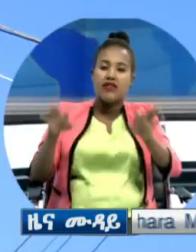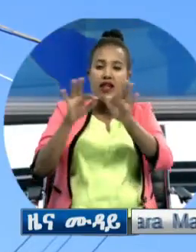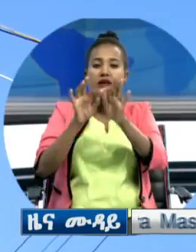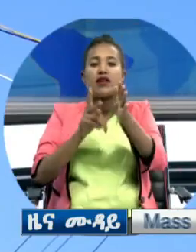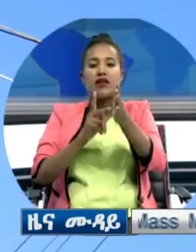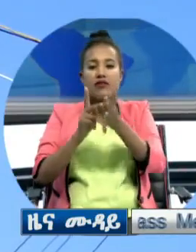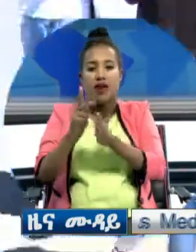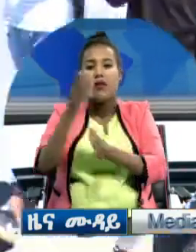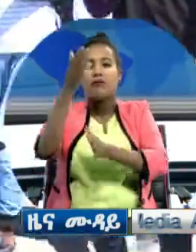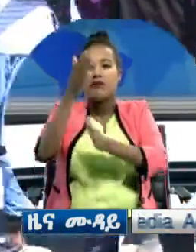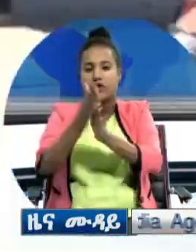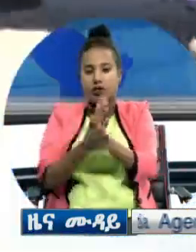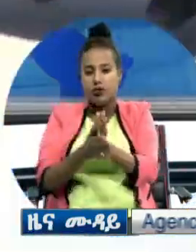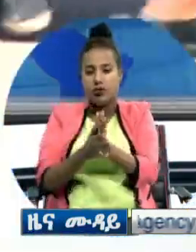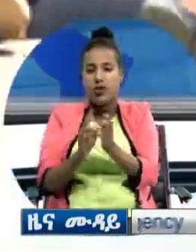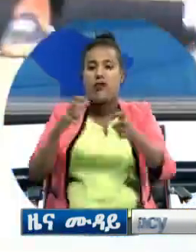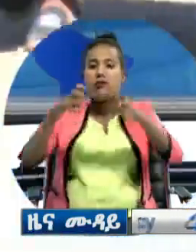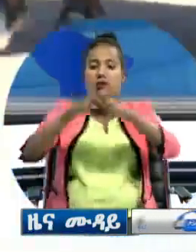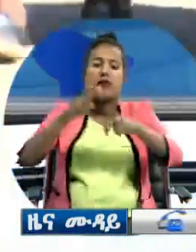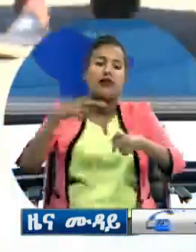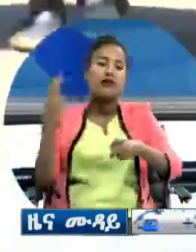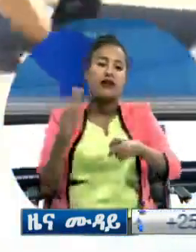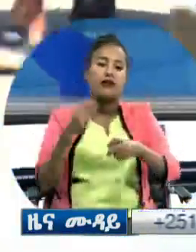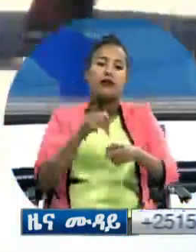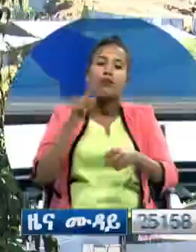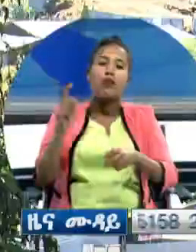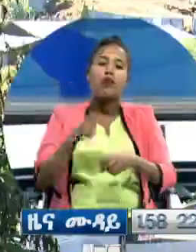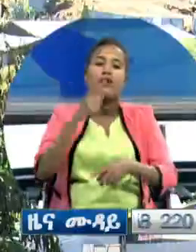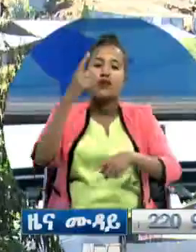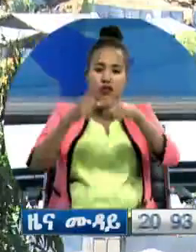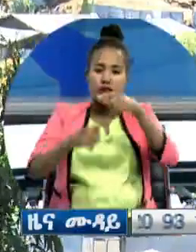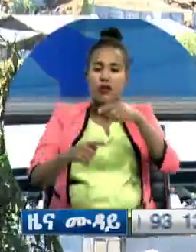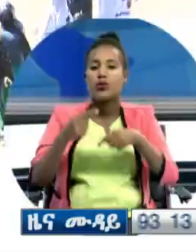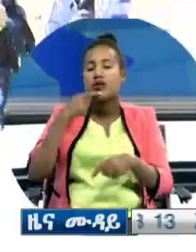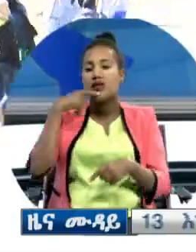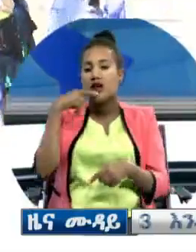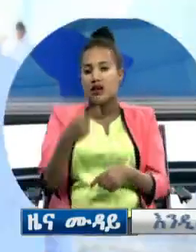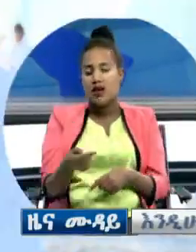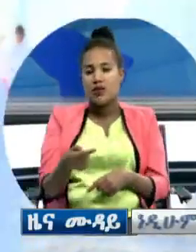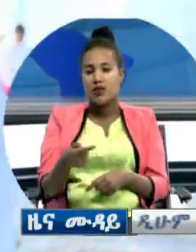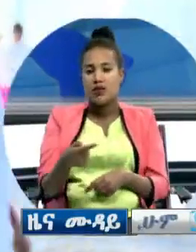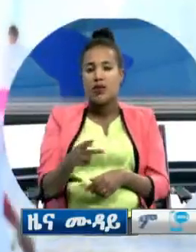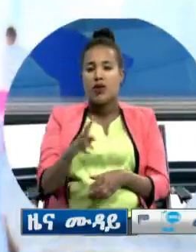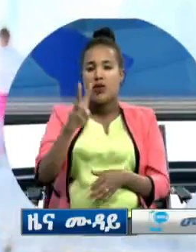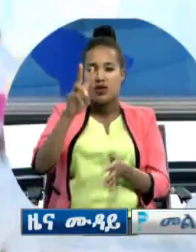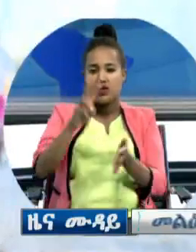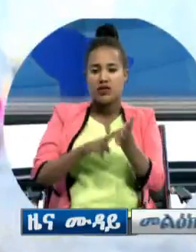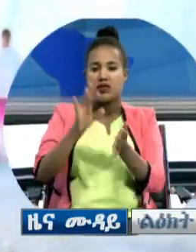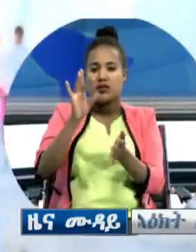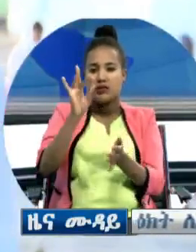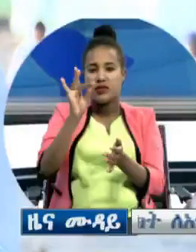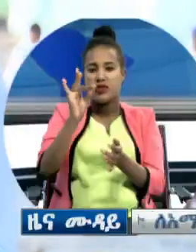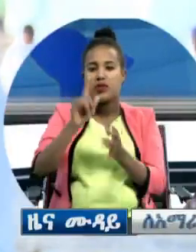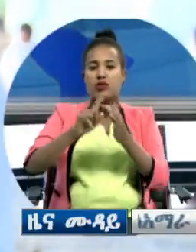ክፍያ ቢፈጽሙም የመብራት ተጠቃሚ ግን መሆን እንዳልቻሉ ይናገራሉ። 2008 ጀምሮ